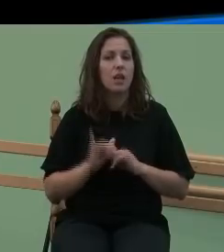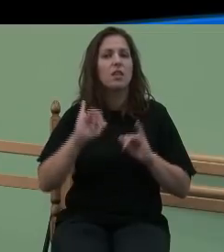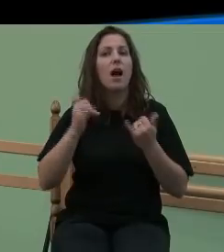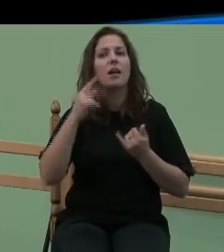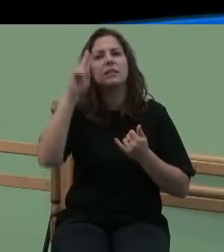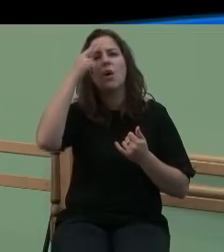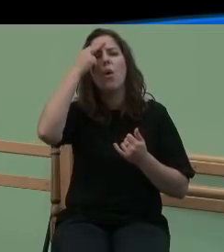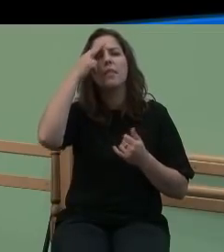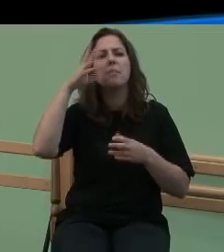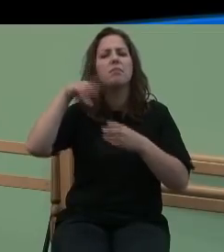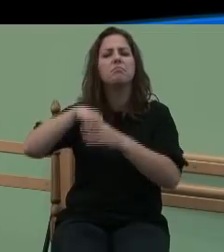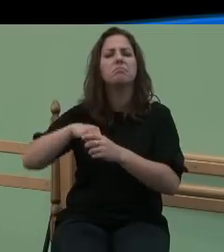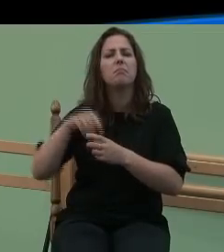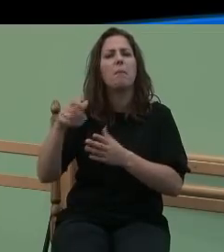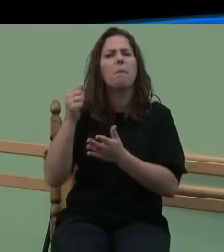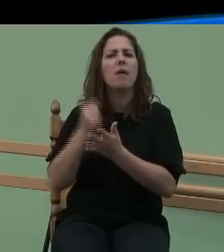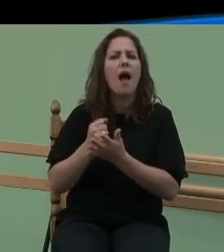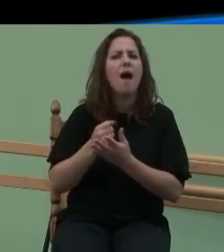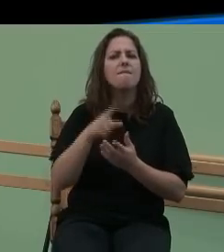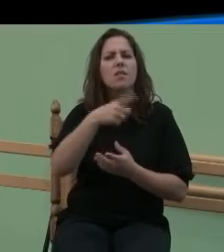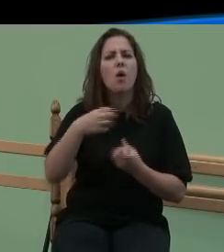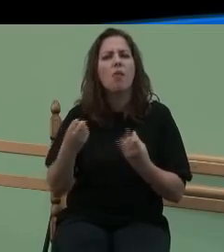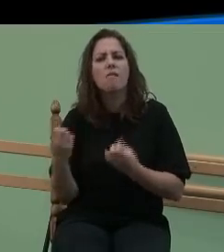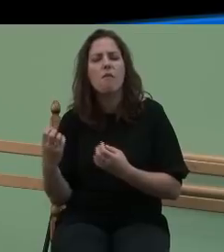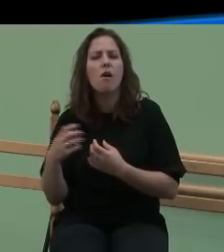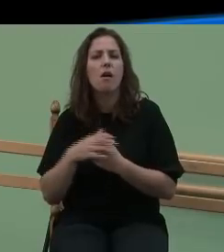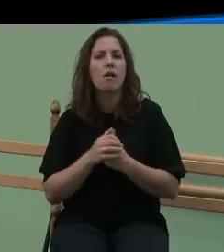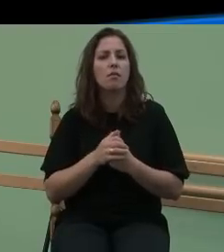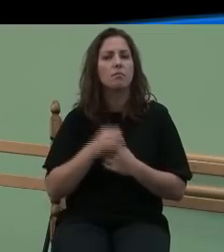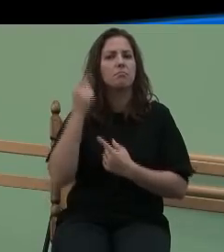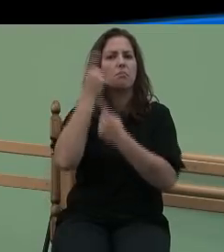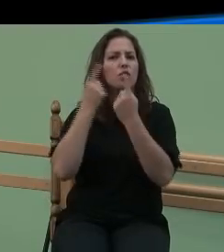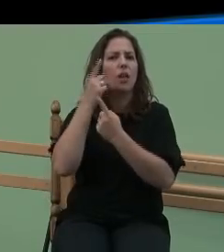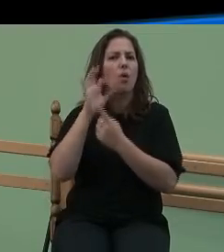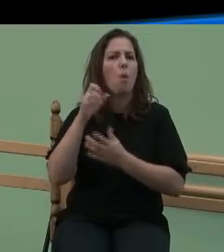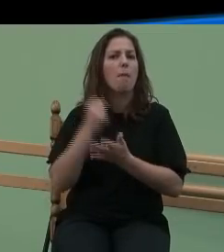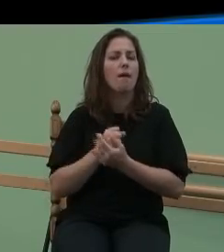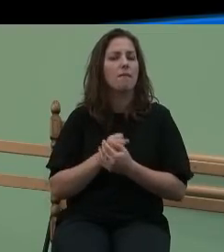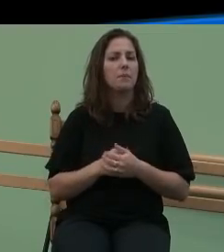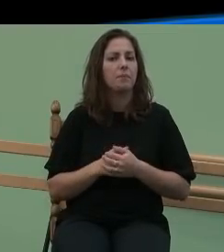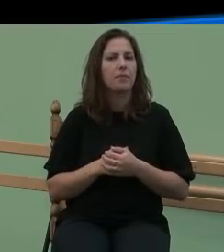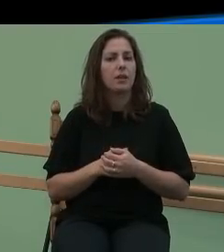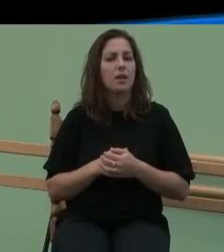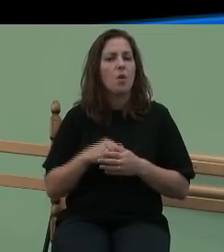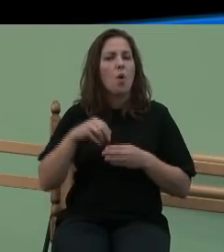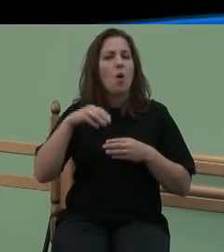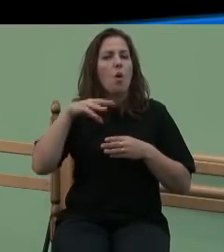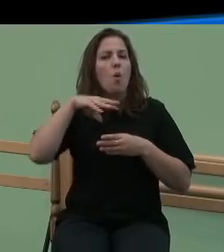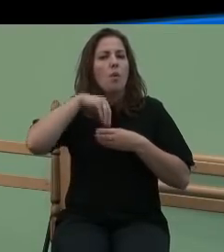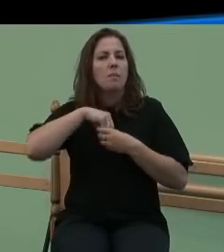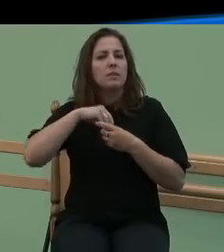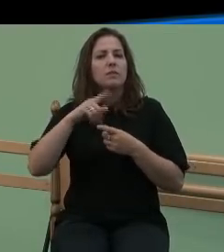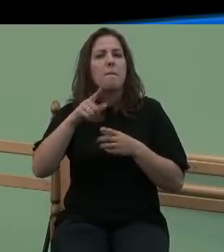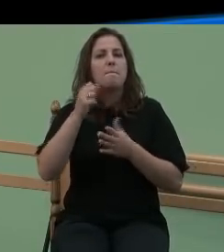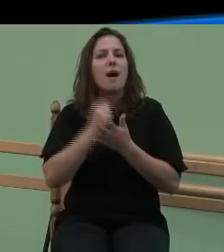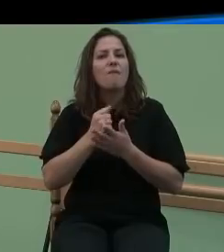stereotypy towarzyszą zwłaszcza nieprawnikom, gdy idzie o myślenie o prawie? Utożsamiamy prawo z tekstem.